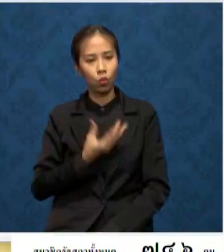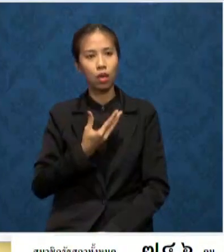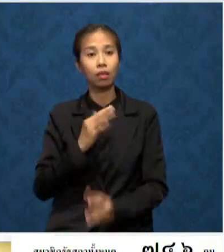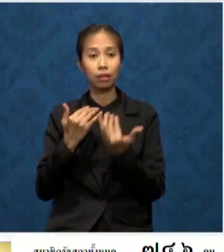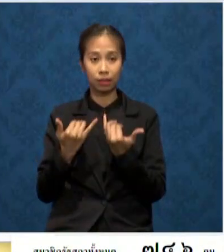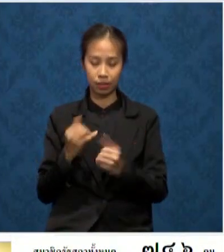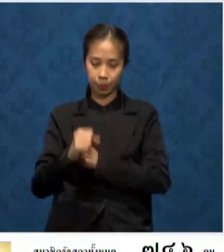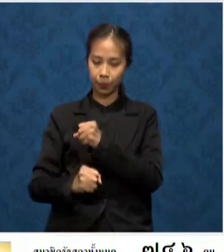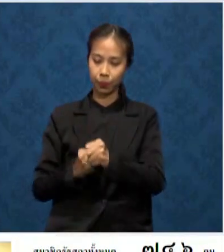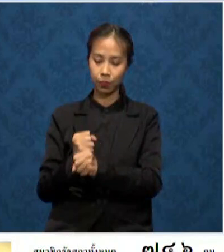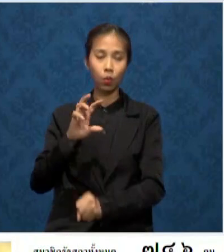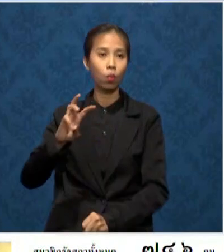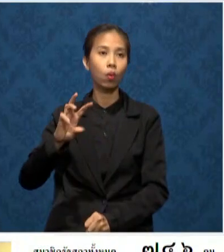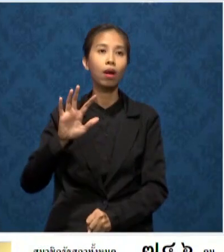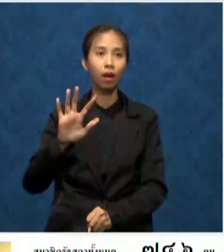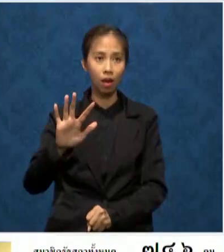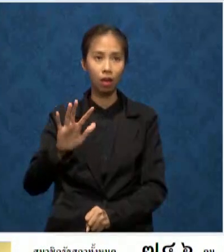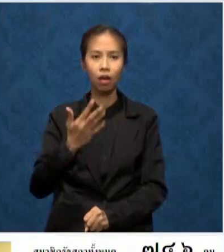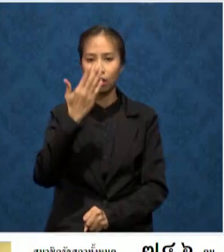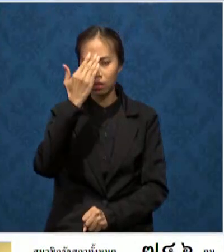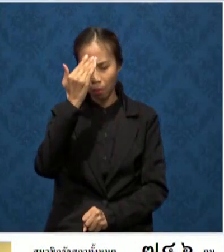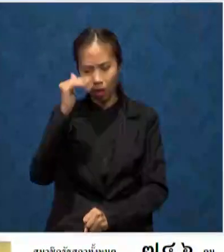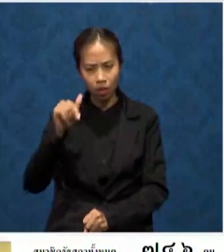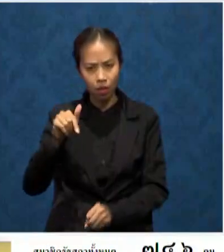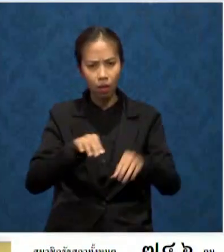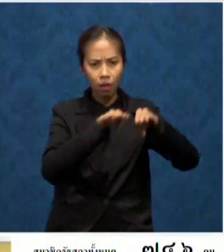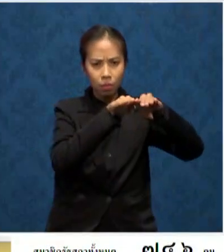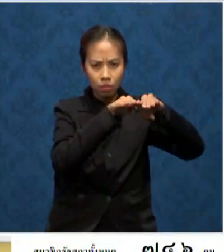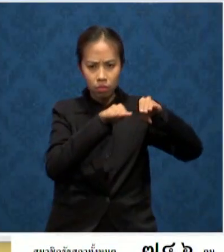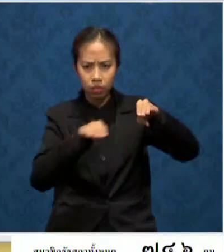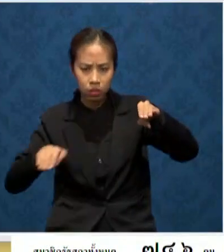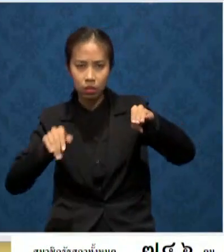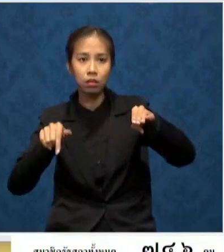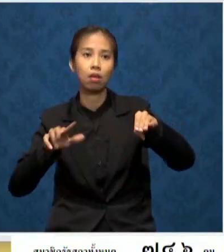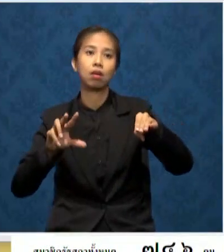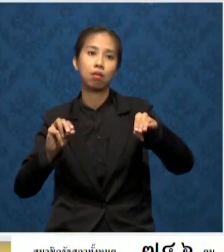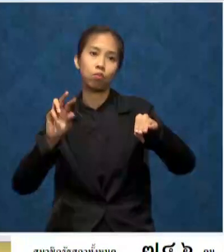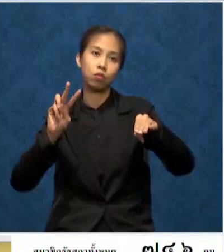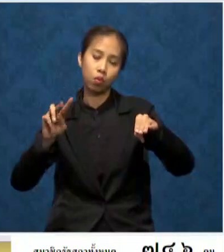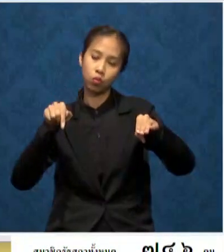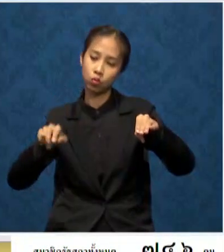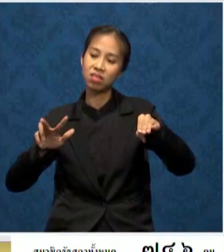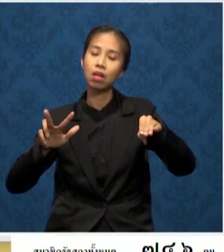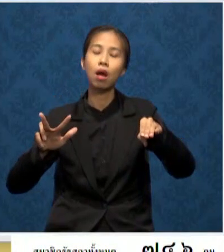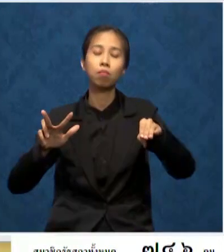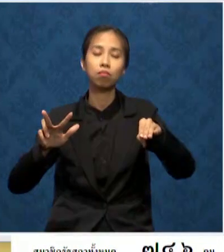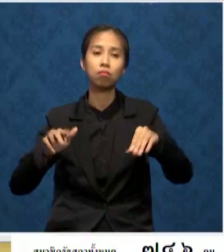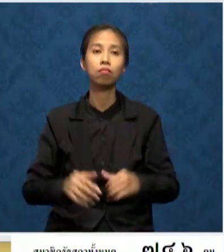ปี 2565 ขี่ความสามารถของเรากลับลดลงเหลือ 32.3%